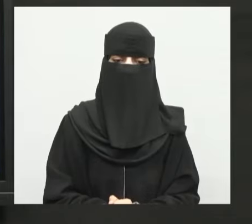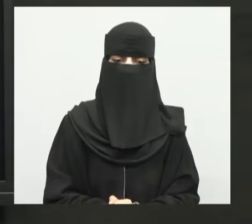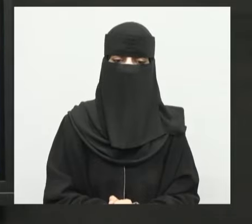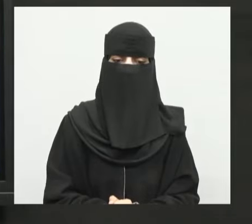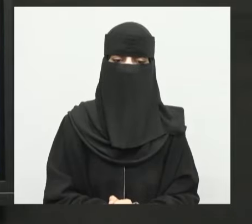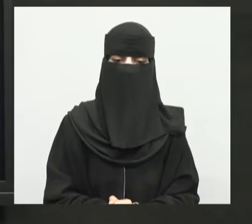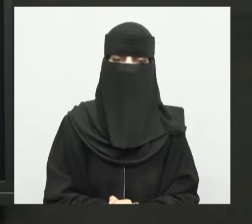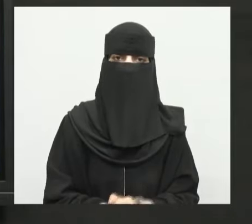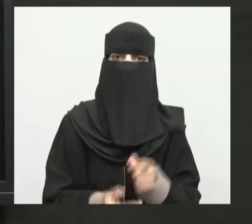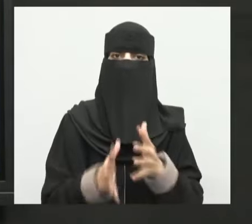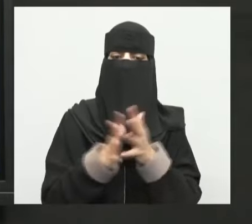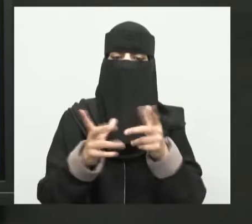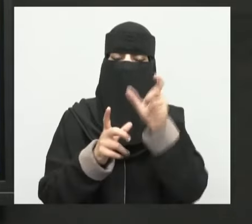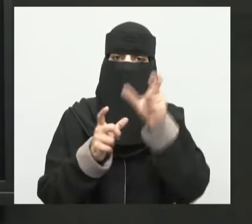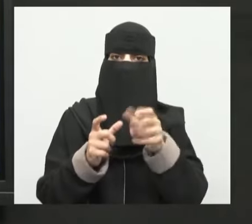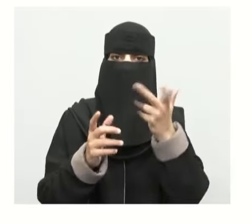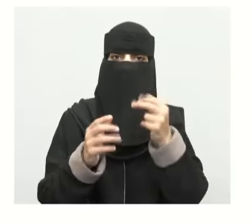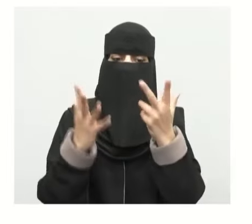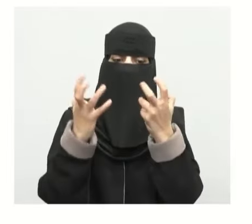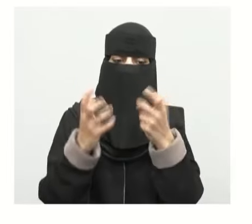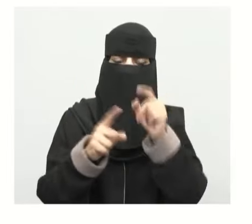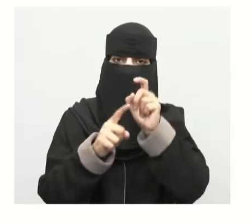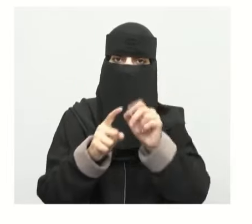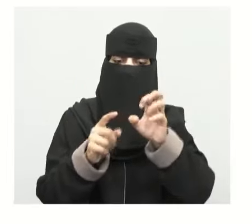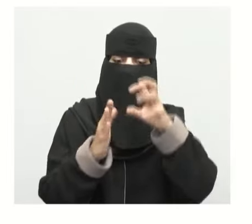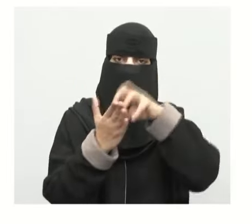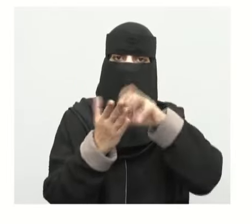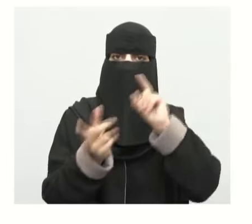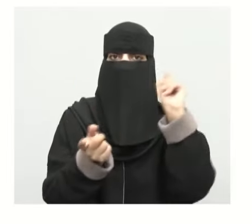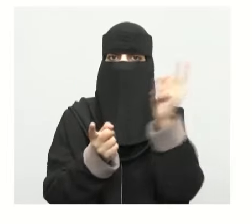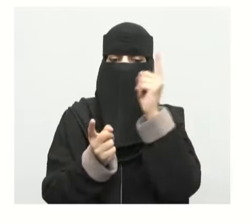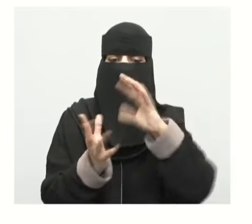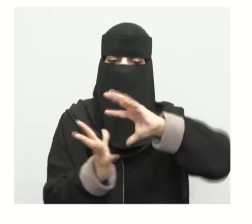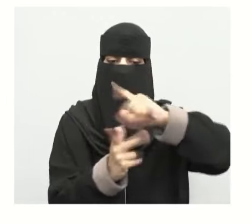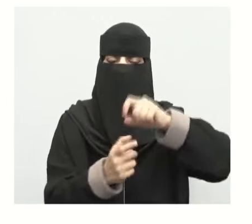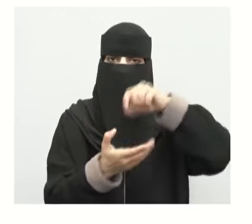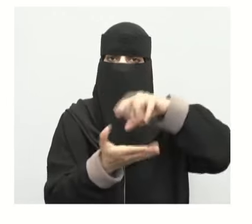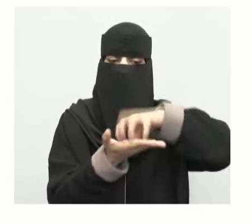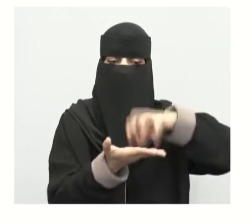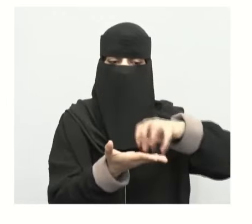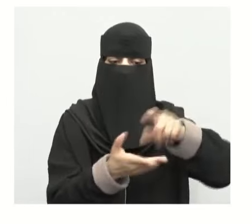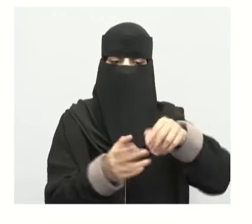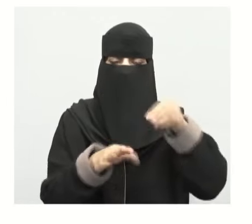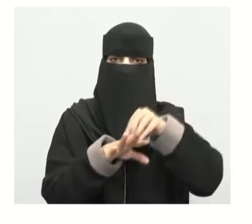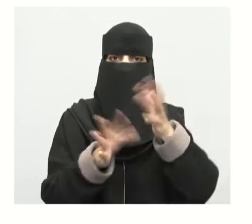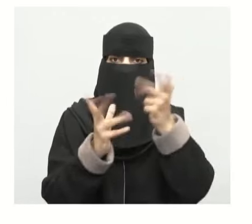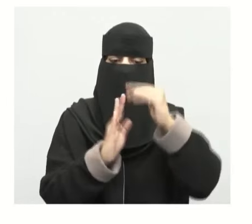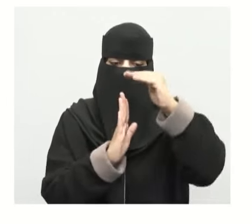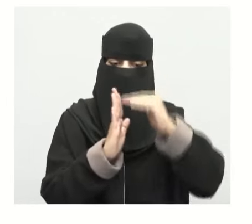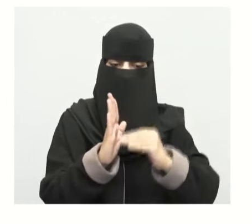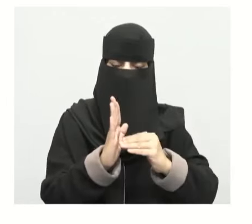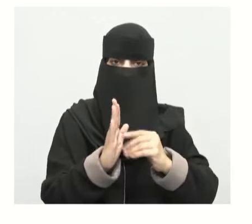البروده يسكن اكثر من 80% من سكان العالم في المناطق التي تكون فيها درجه